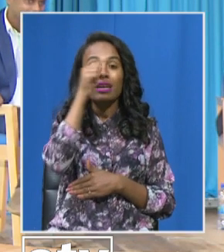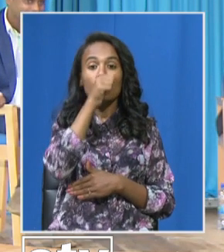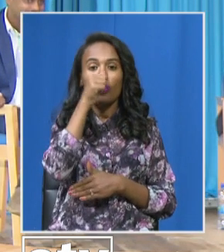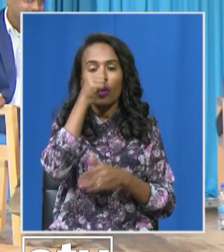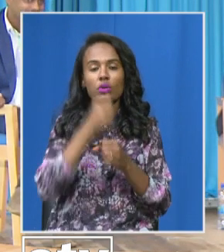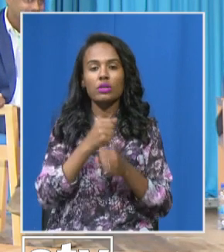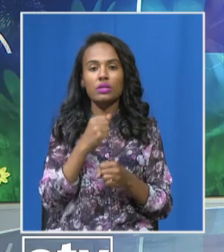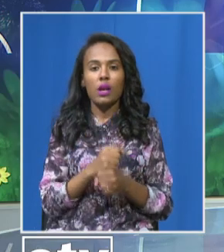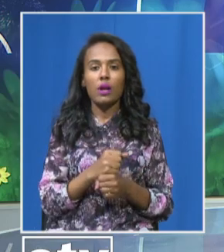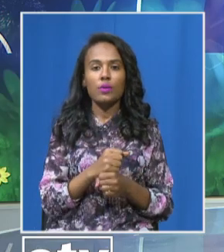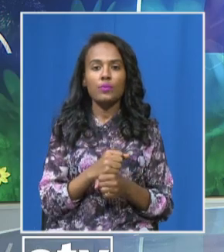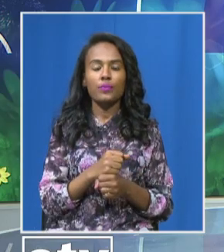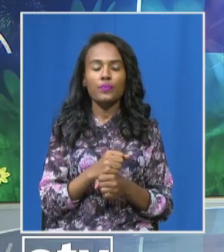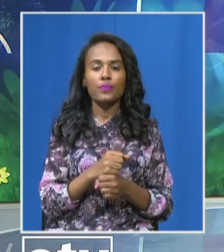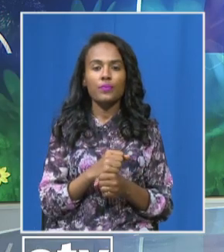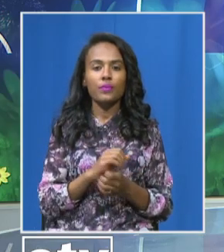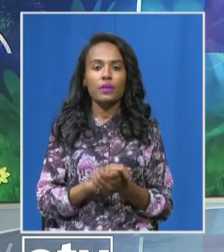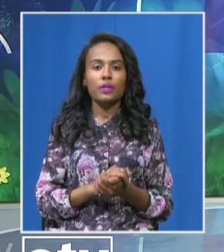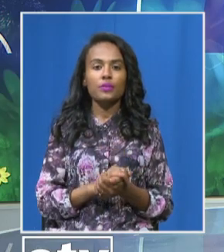ይሰራል።